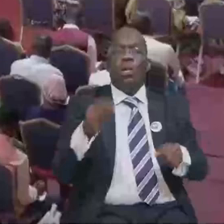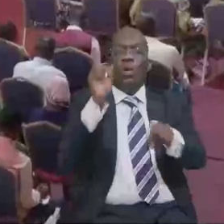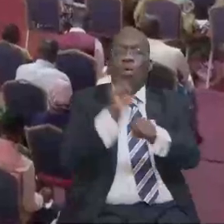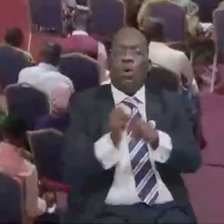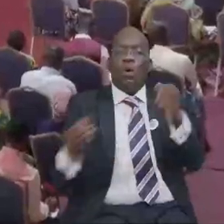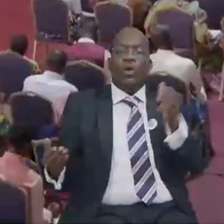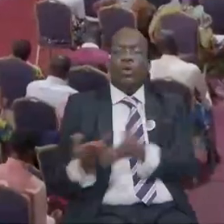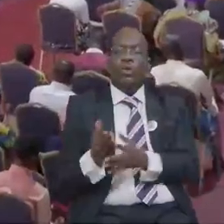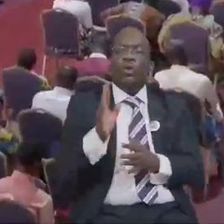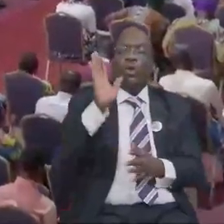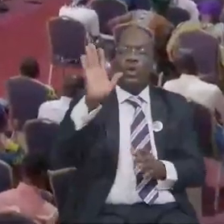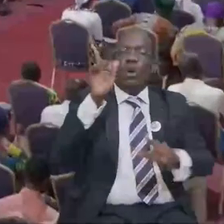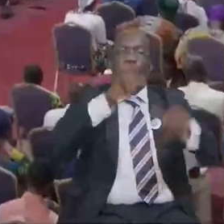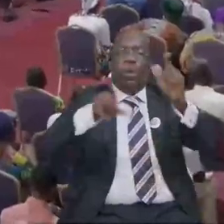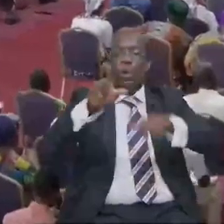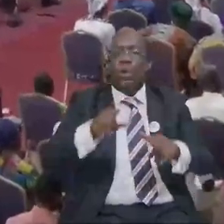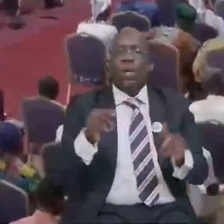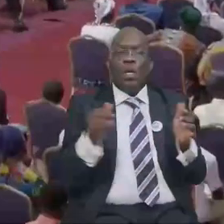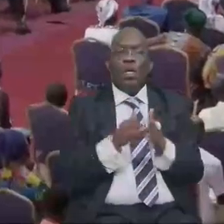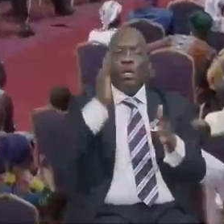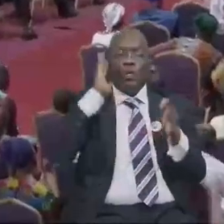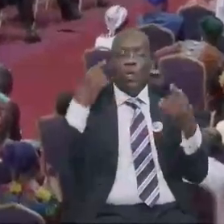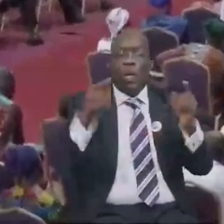voix. Qu'est-ce que ça va se passer?